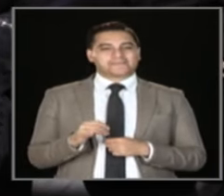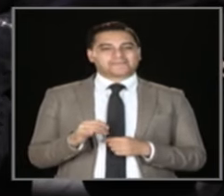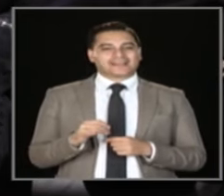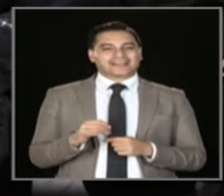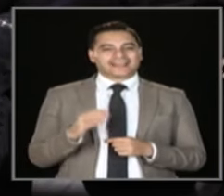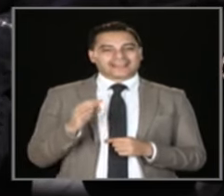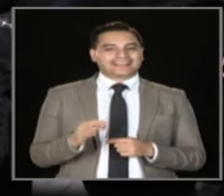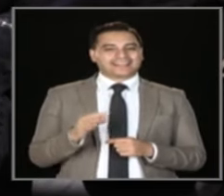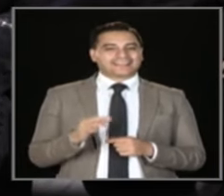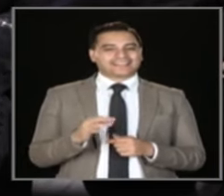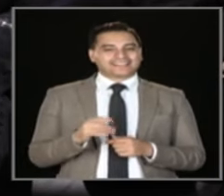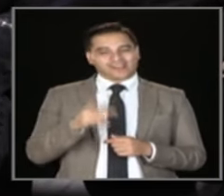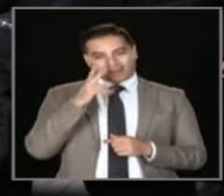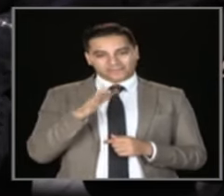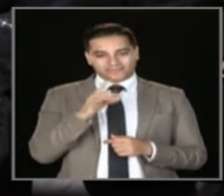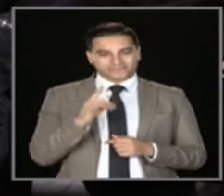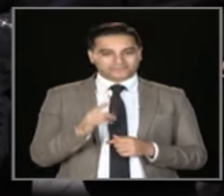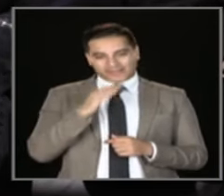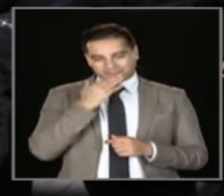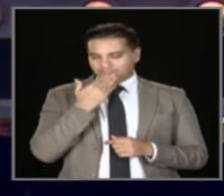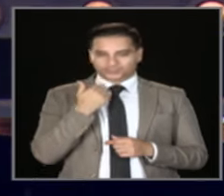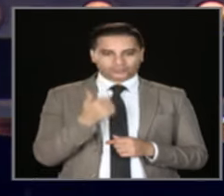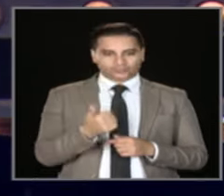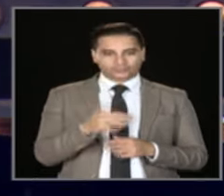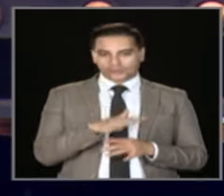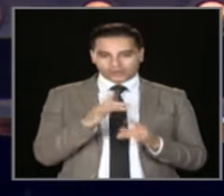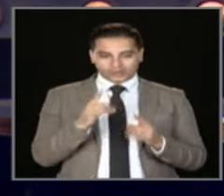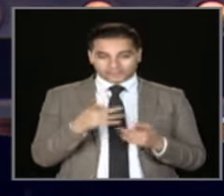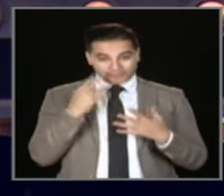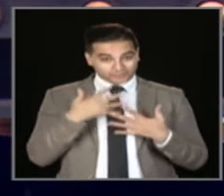جدا. اخبارك ايه؟ الحمد لله كله